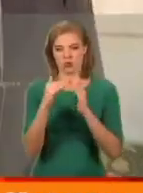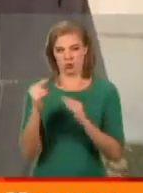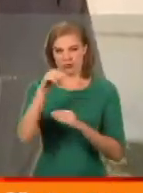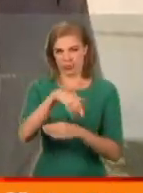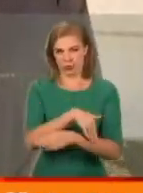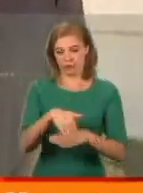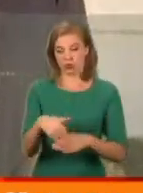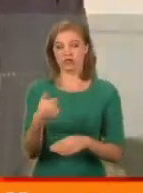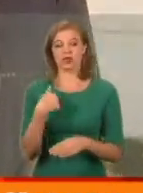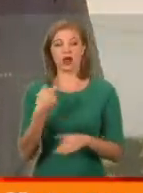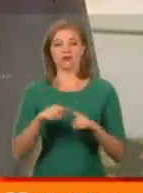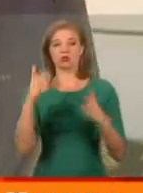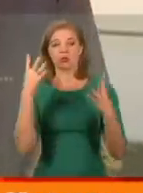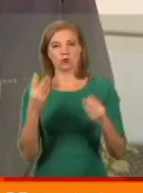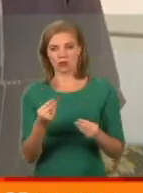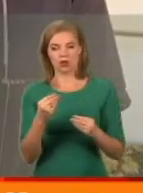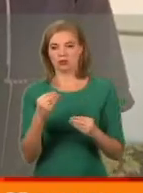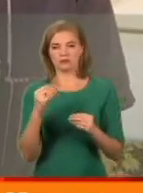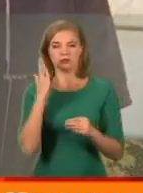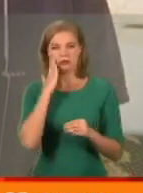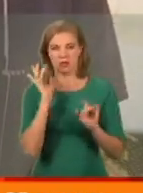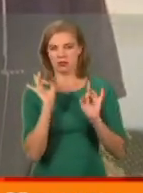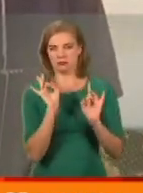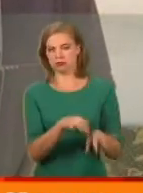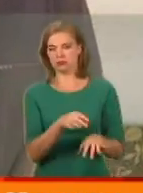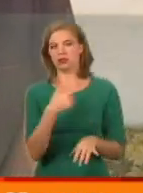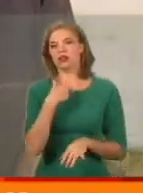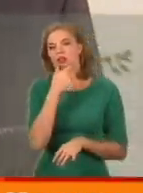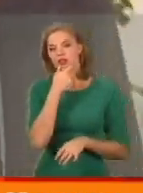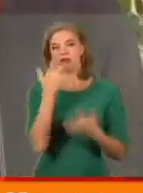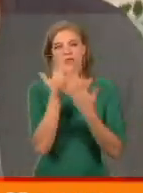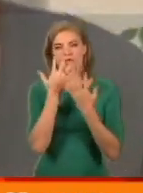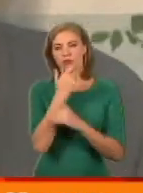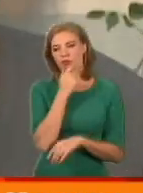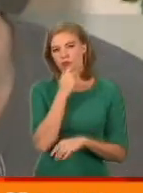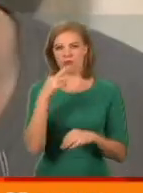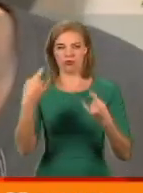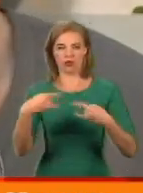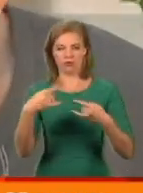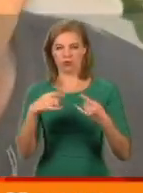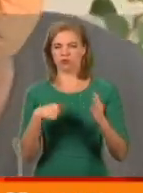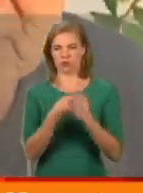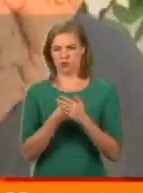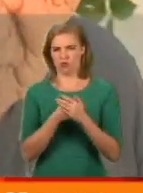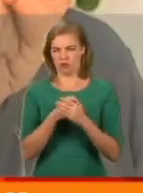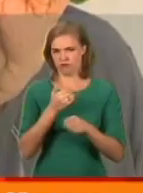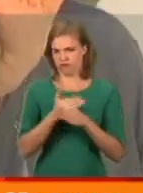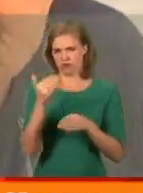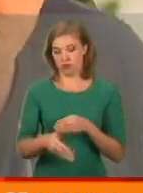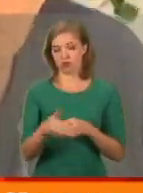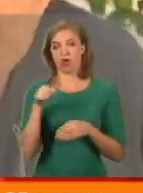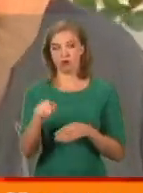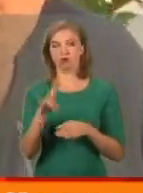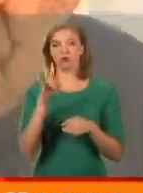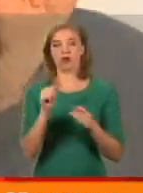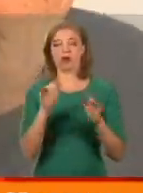вулиці. Я той день не ліг у спальні. Дивився допоздна кіно, яке то йшло по телевізору, допоздна дивився, і тут на дивані в